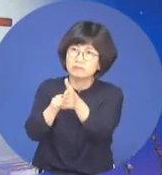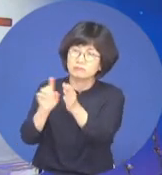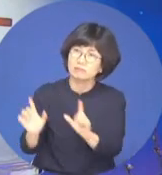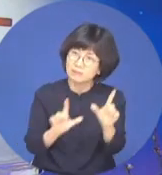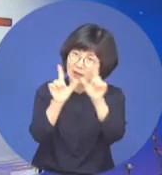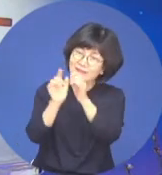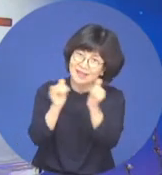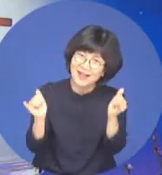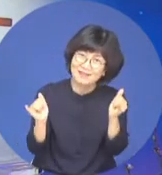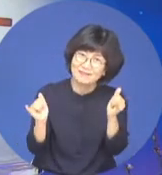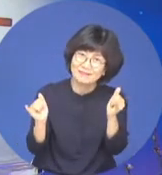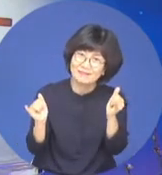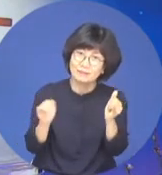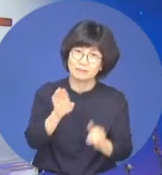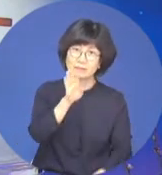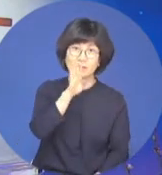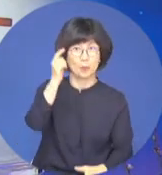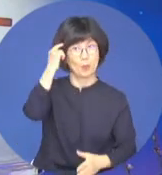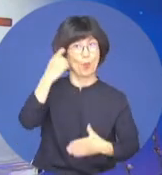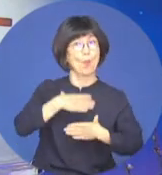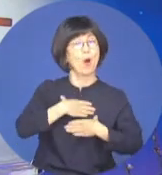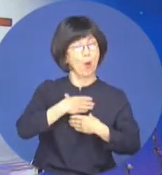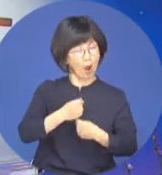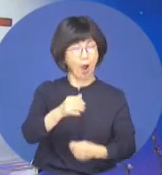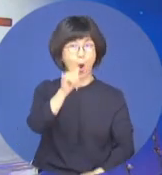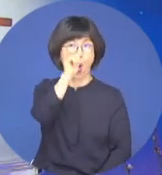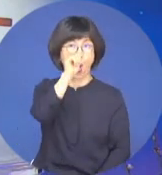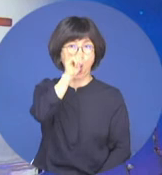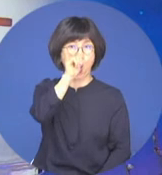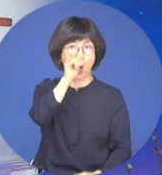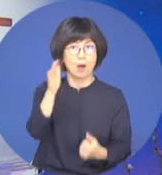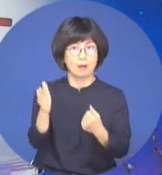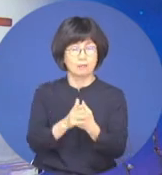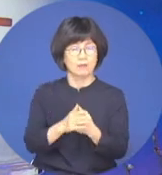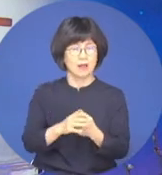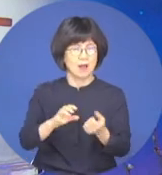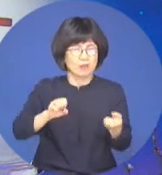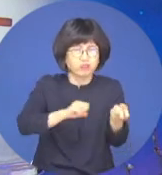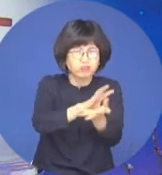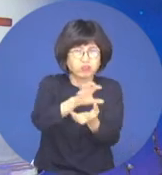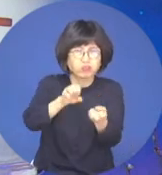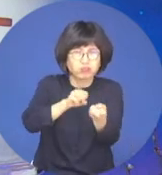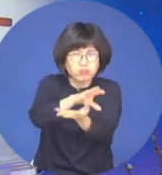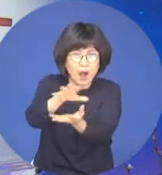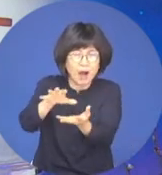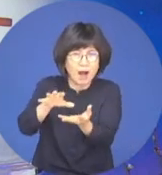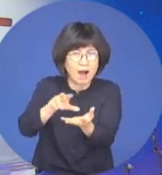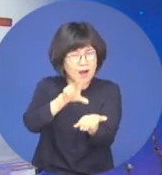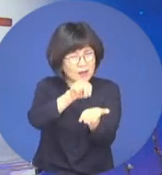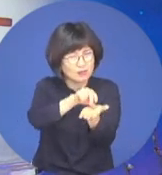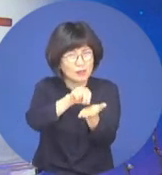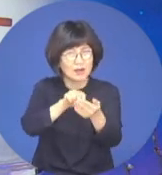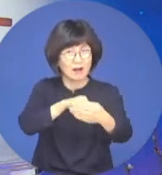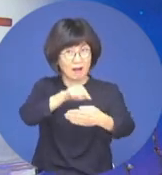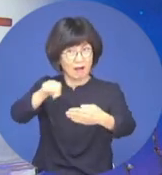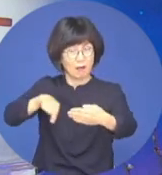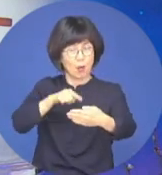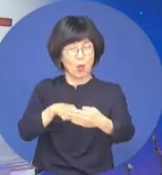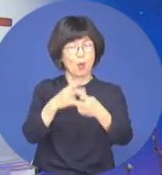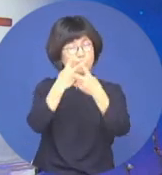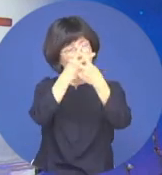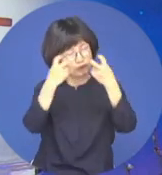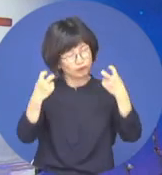진정한 평안이 있기 때문에 아주 복잡한 삶의 여정에서도 잠을 잘 때 잠을 잘 수